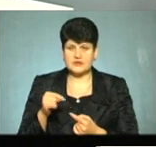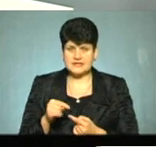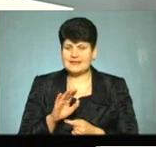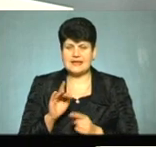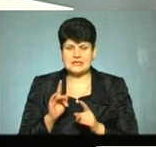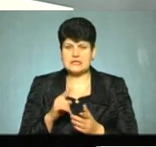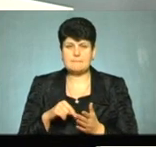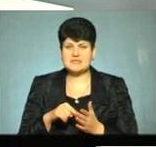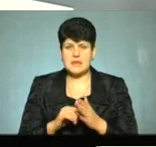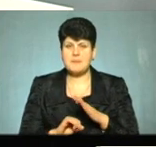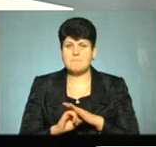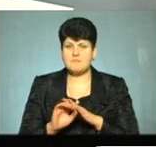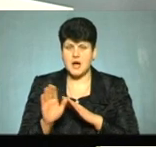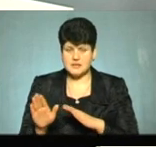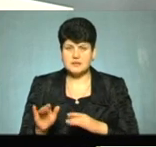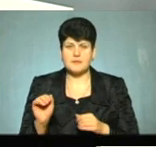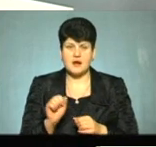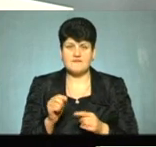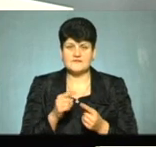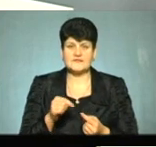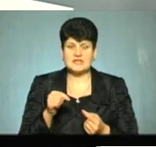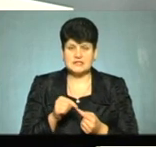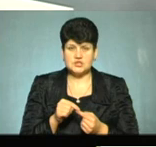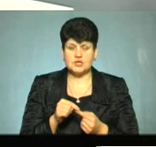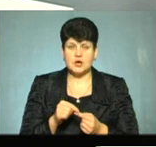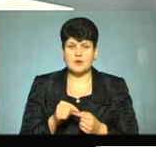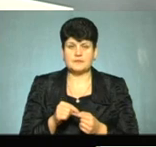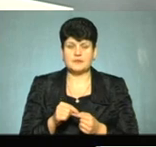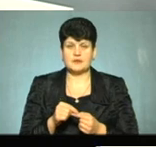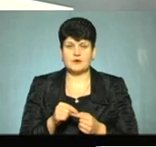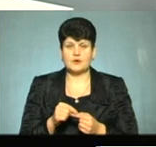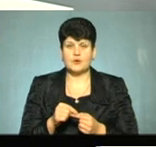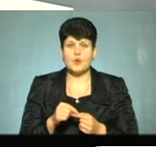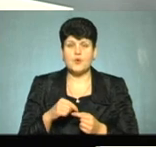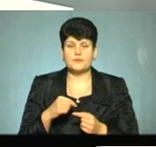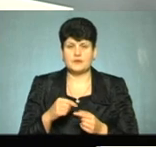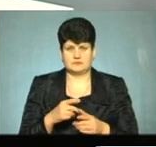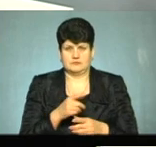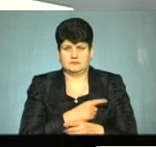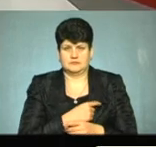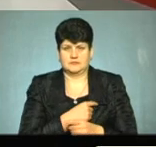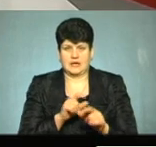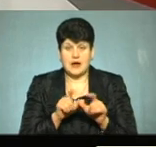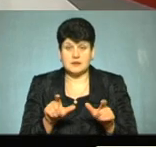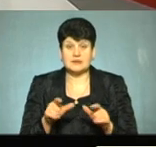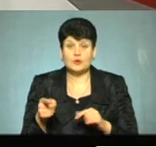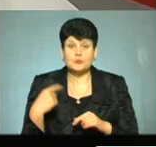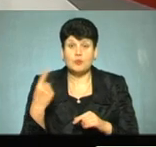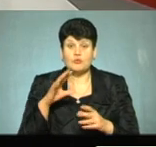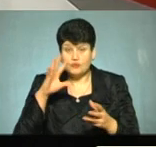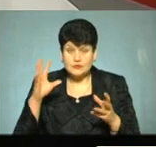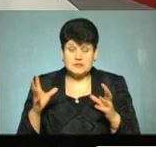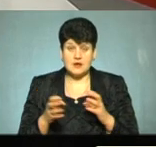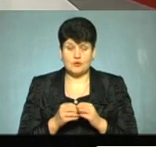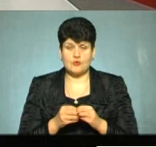визначені не тільки міськими нашими базами, а вони визначені госпітальними базами Тернопільської області загалом. Тобто окремо